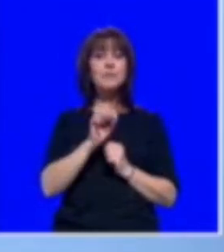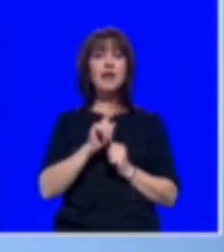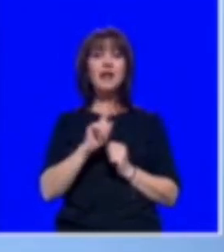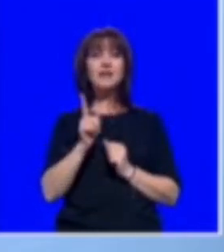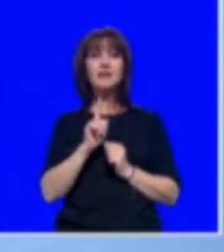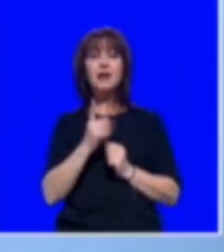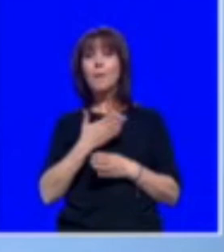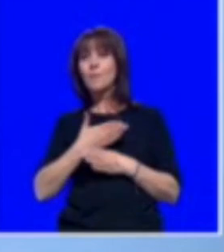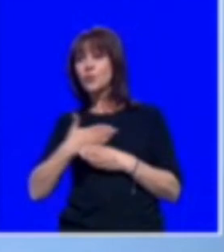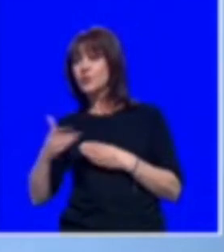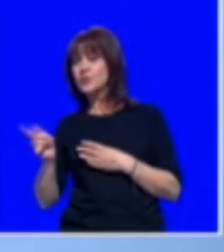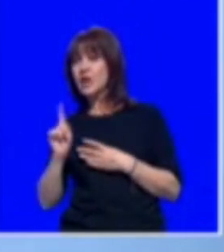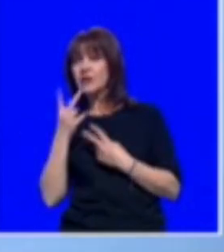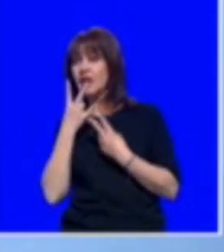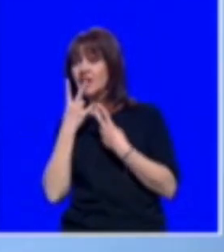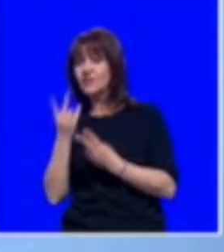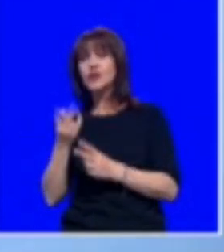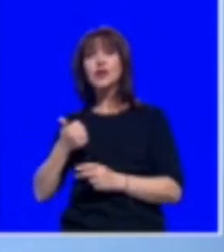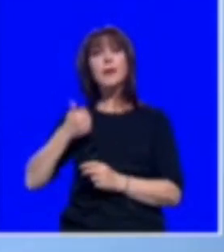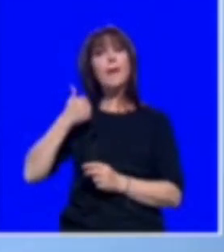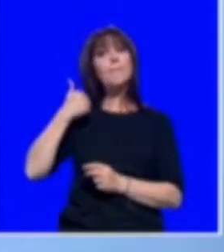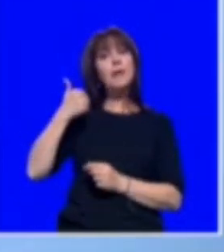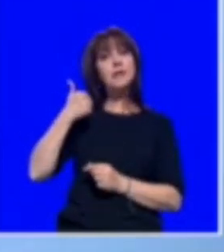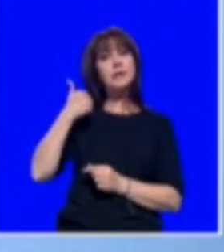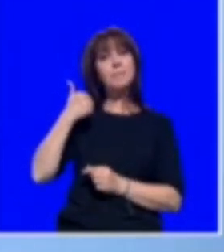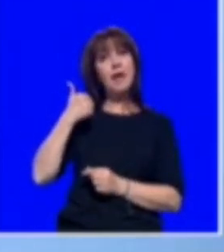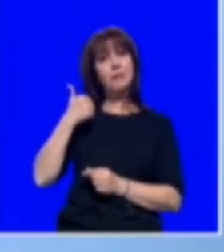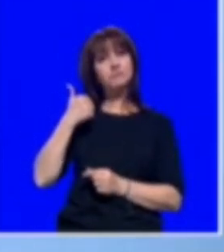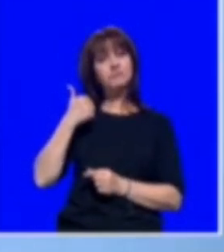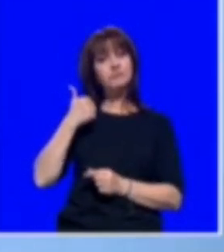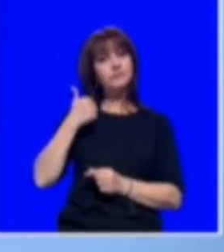не припознават БСП като...